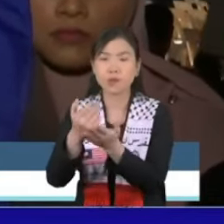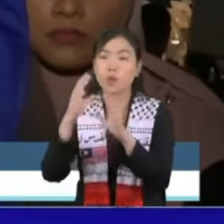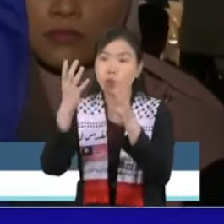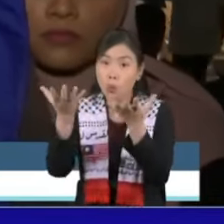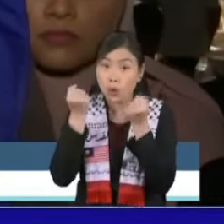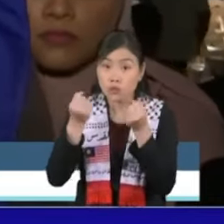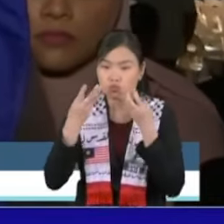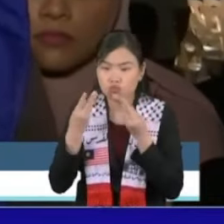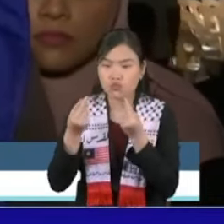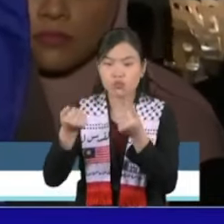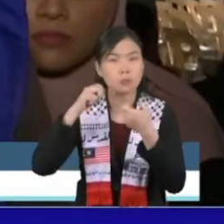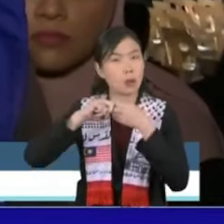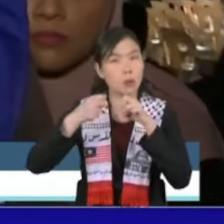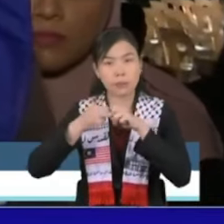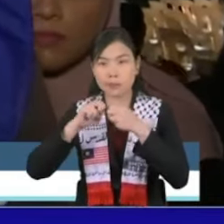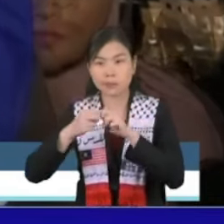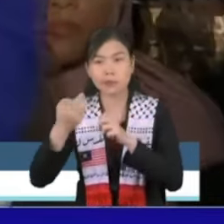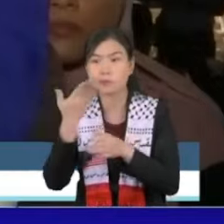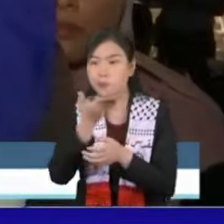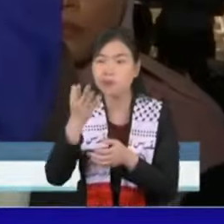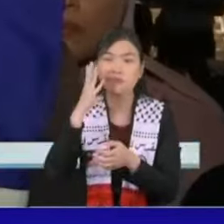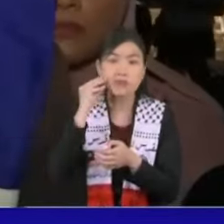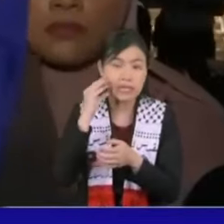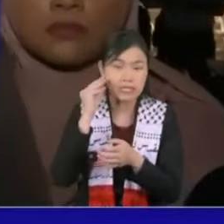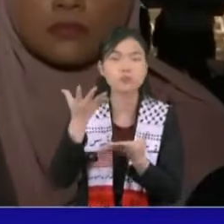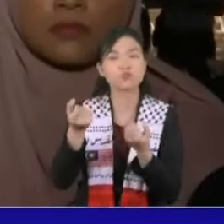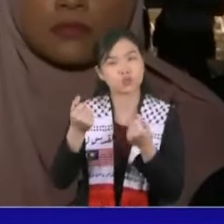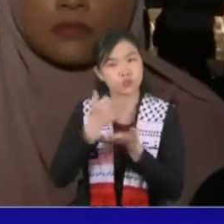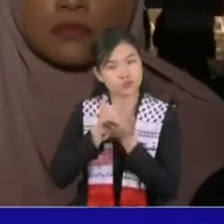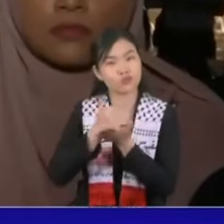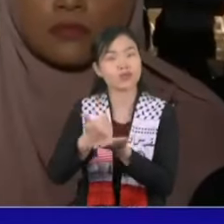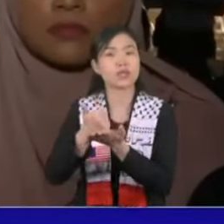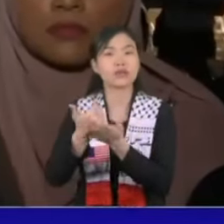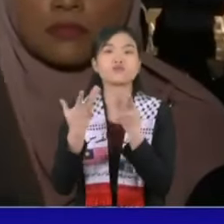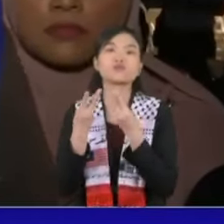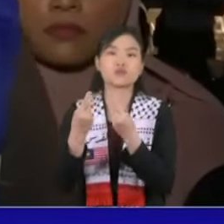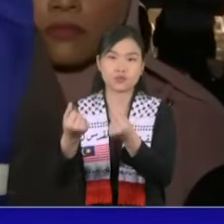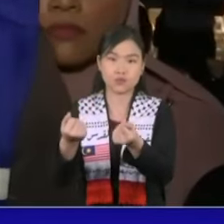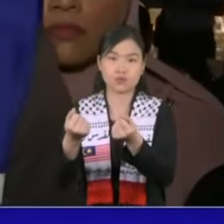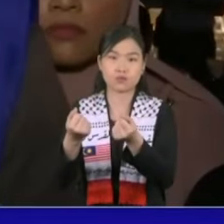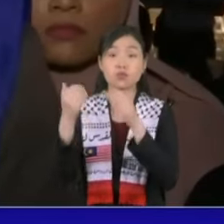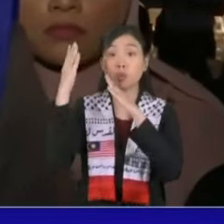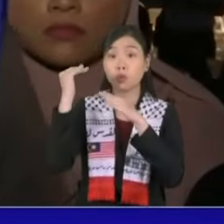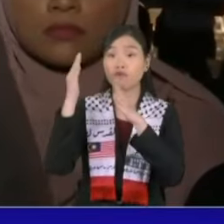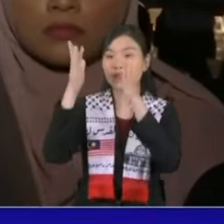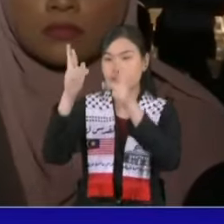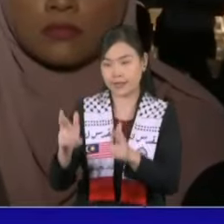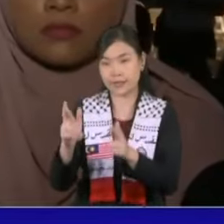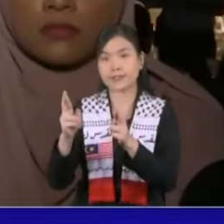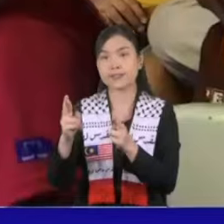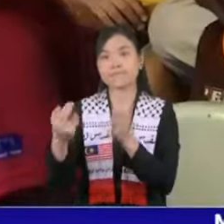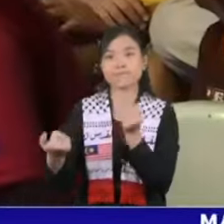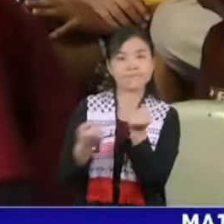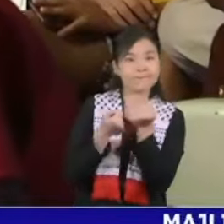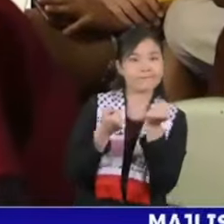perkara yang ada di sini, masalah-masalah yang ada. Kita mengharapkan supaya rakyat akan memberi sokongan yang tidak berlah bagi kepada